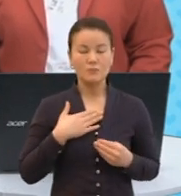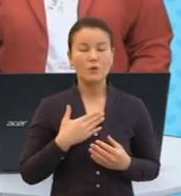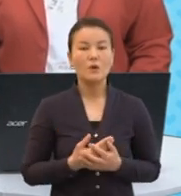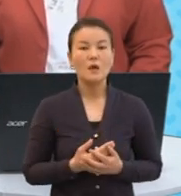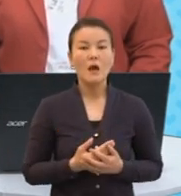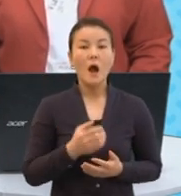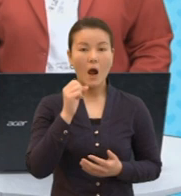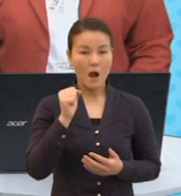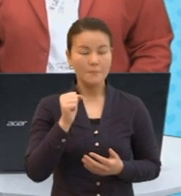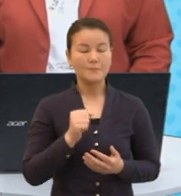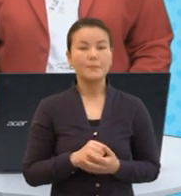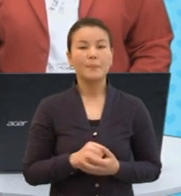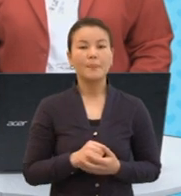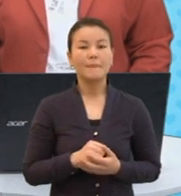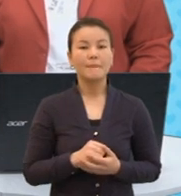А.